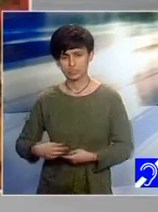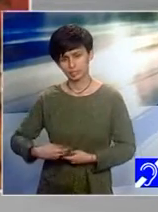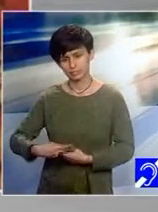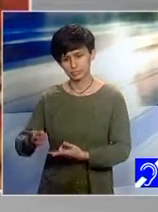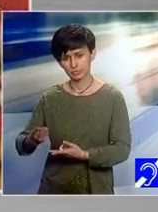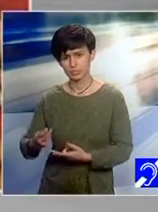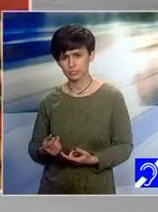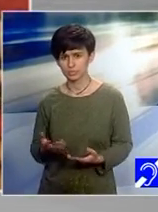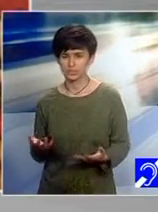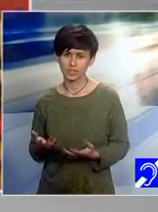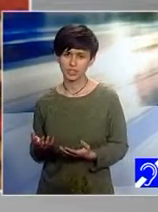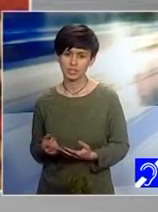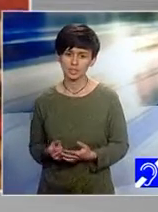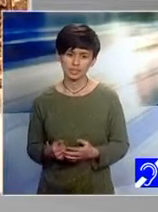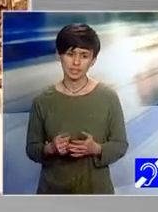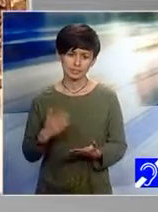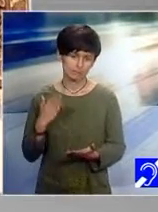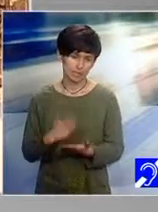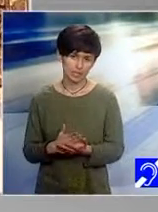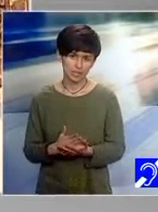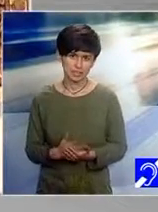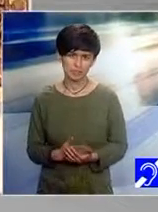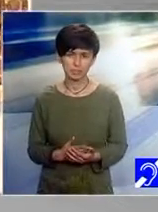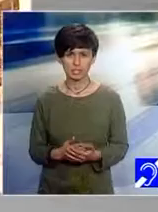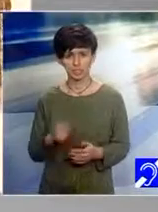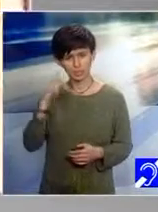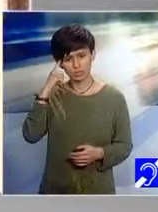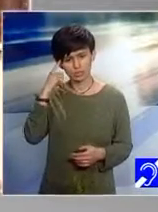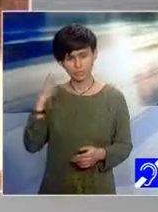lume faima Gherlei. Din păcate, la începutul